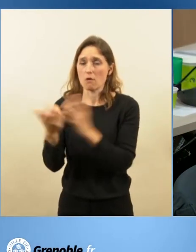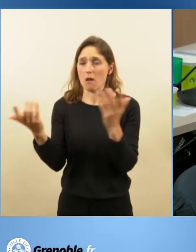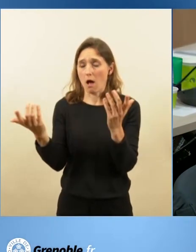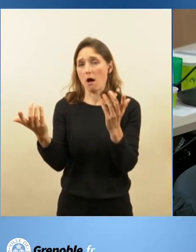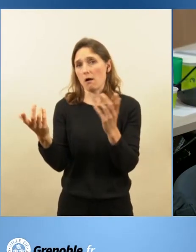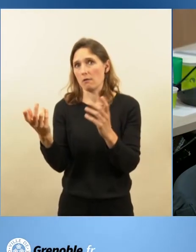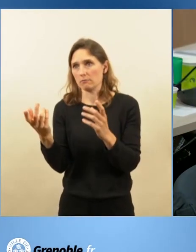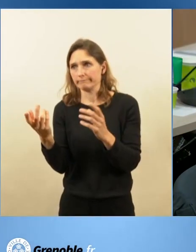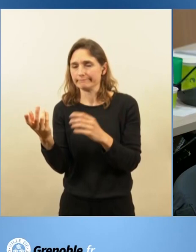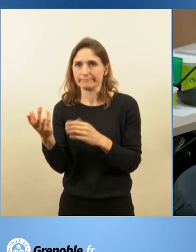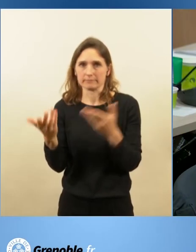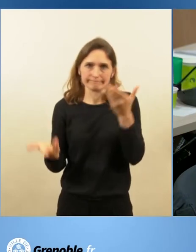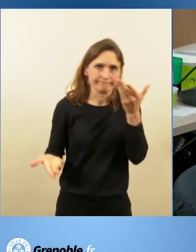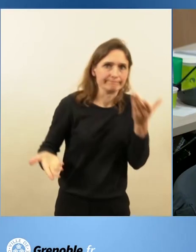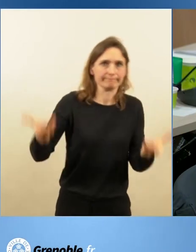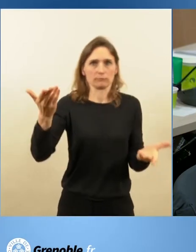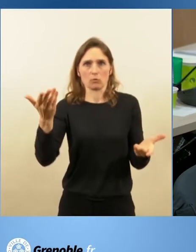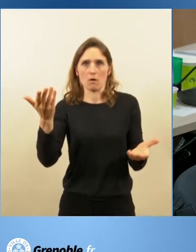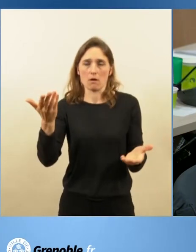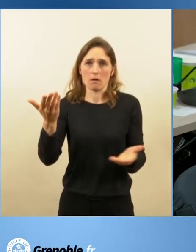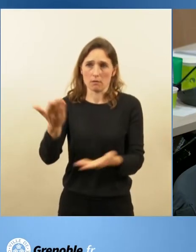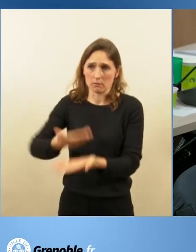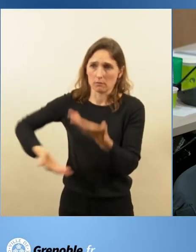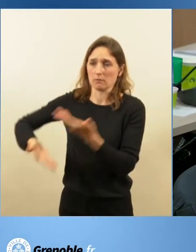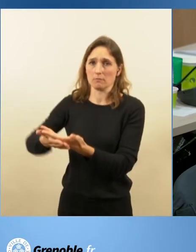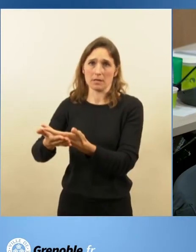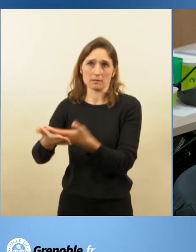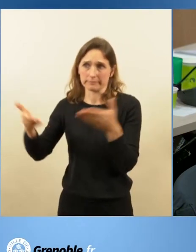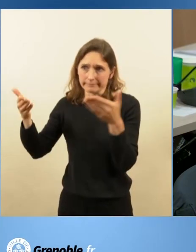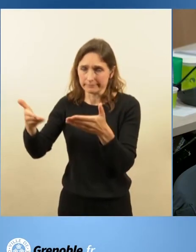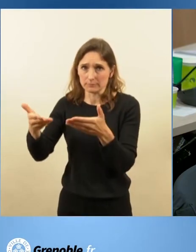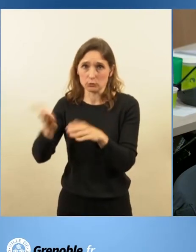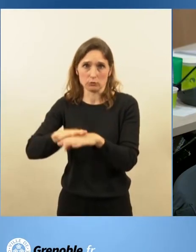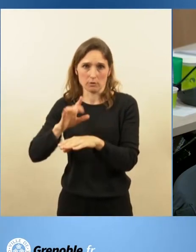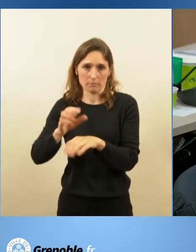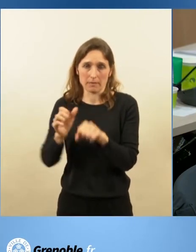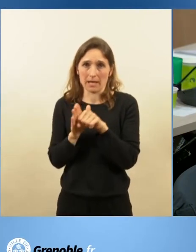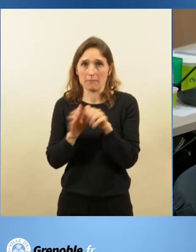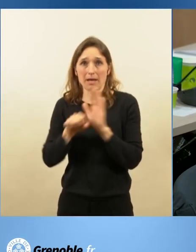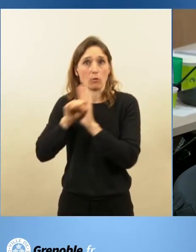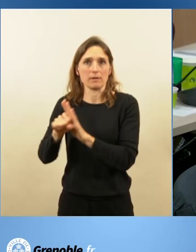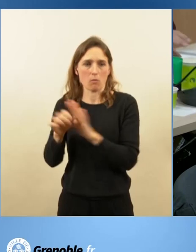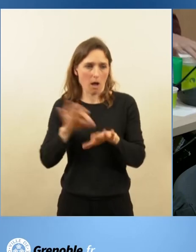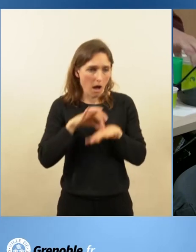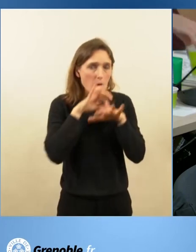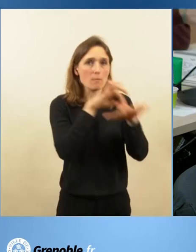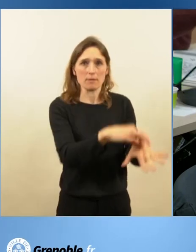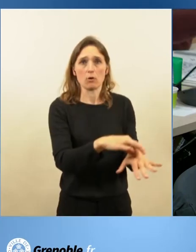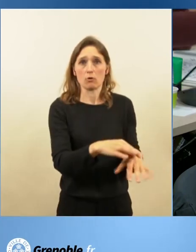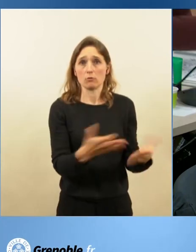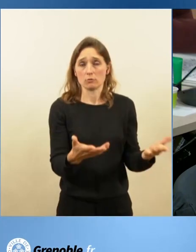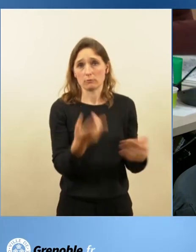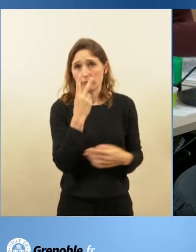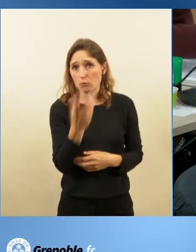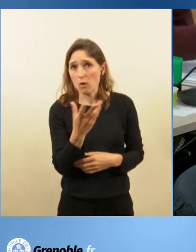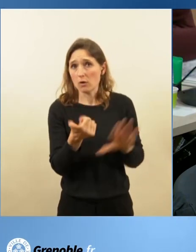changement de véhicule alors que la priorité doit aller à l'accompagnement puisque on a vu les 60% de déplacements